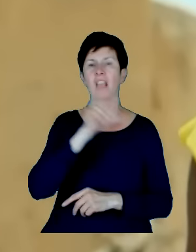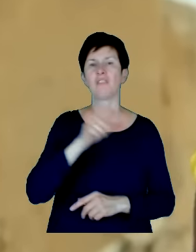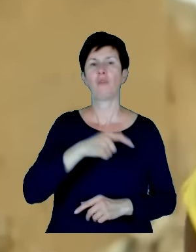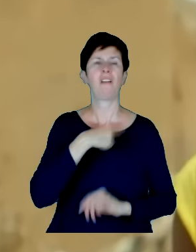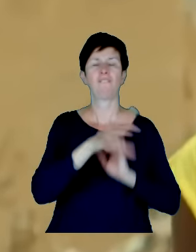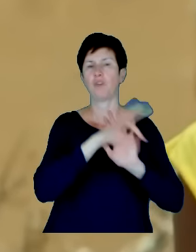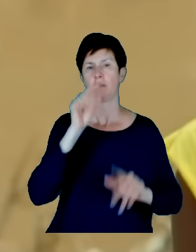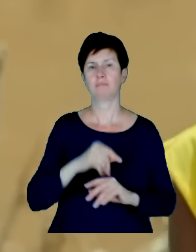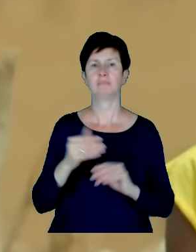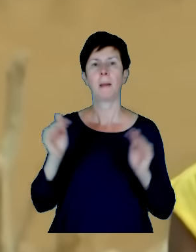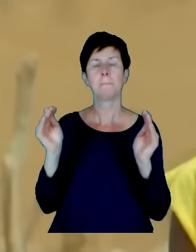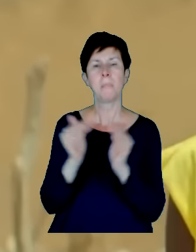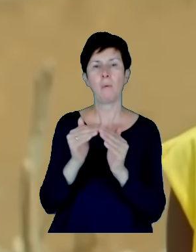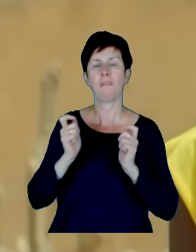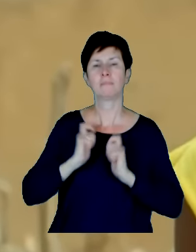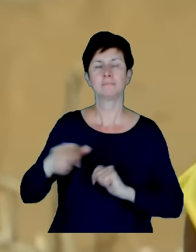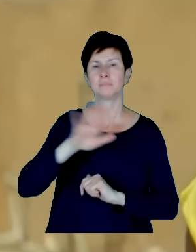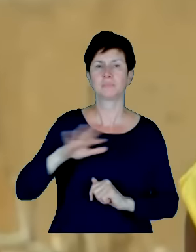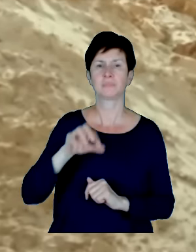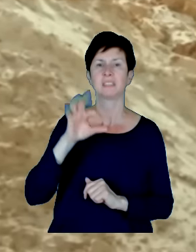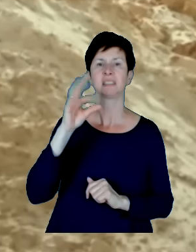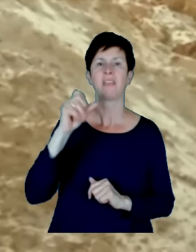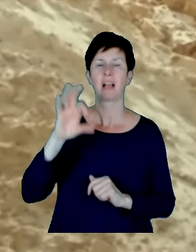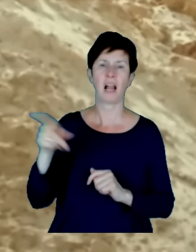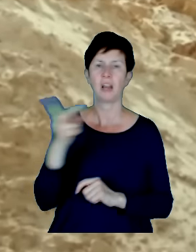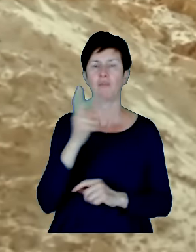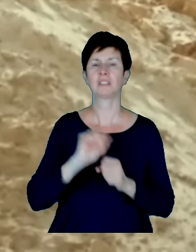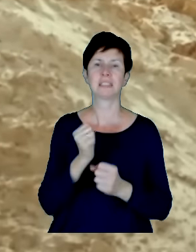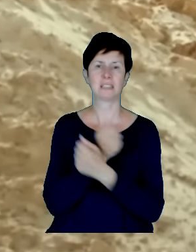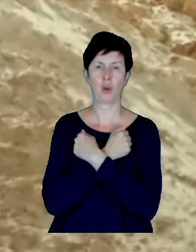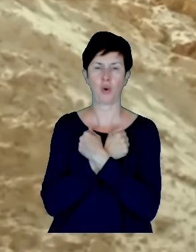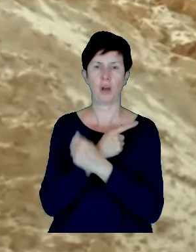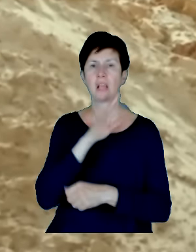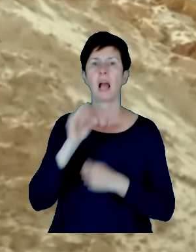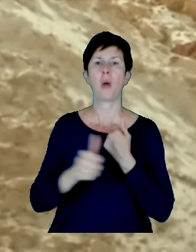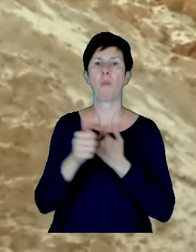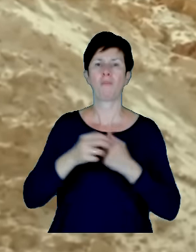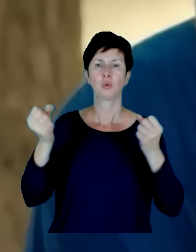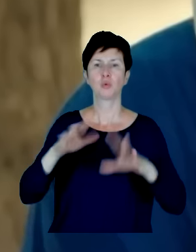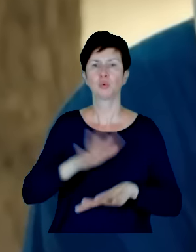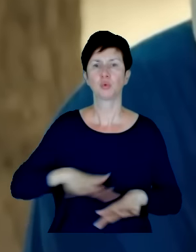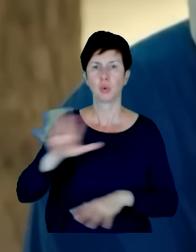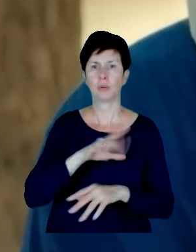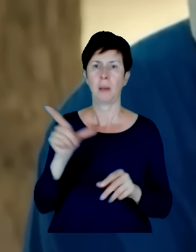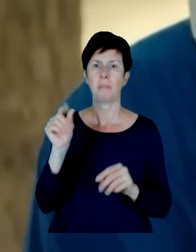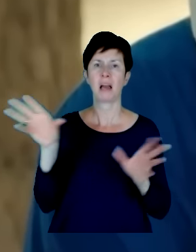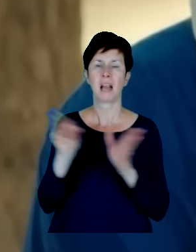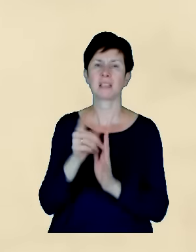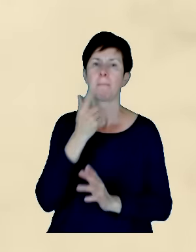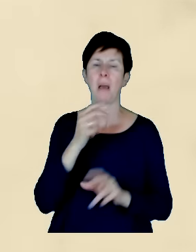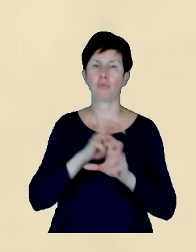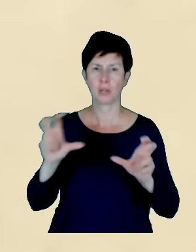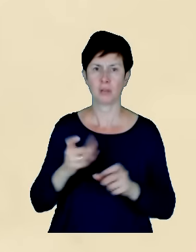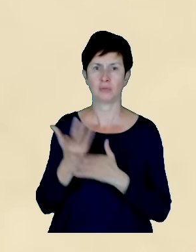Senegalu mieszkają Zakochani w sobie Banel i Adama kłopoty spowodowane Suszą sprawiają że para spędza razem coraz mniej czasu gdy umierają Kolejni